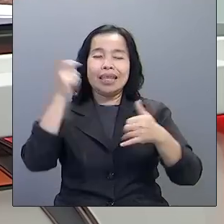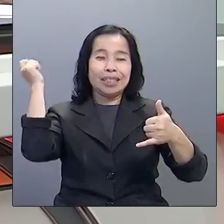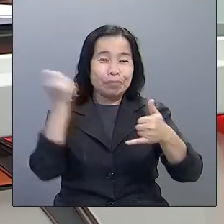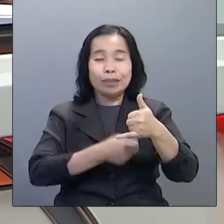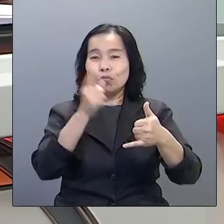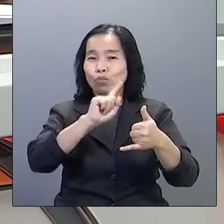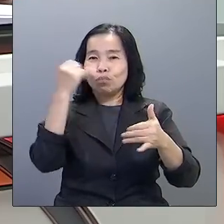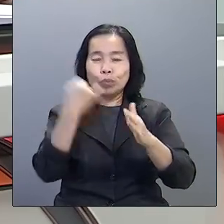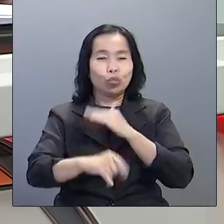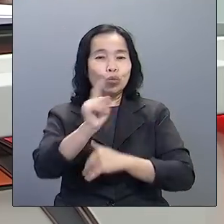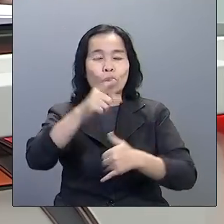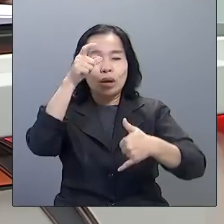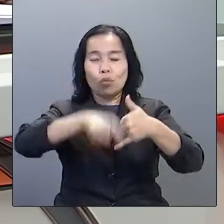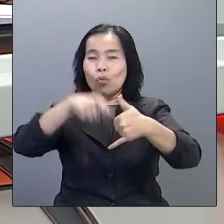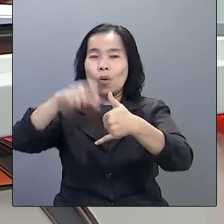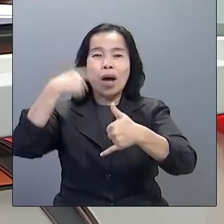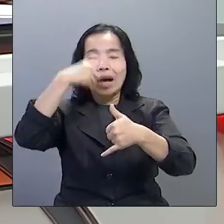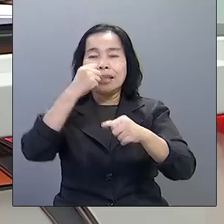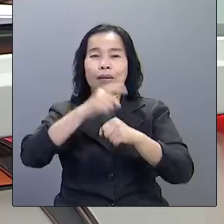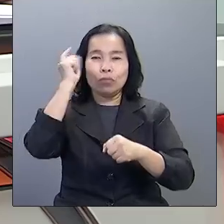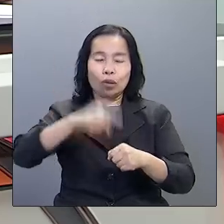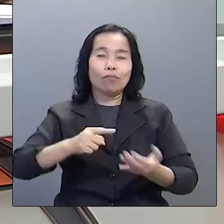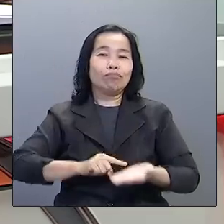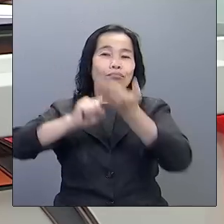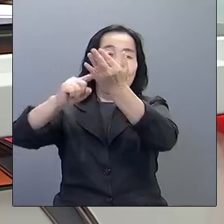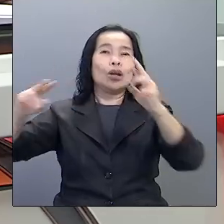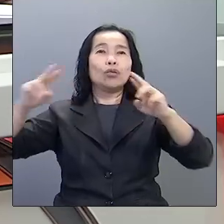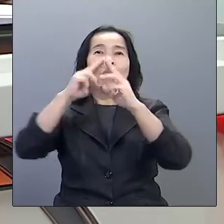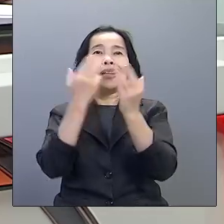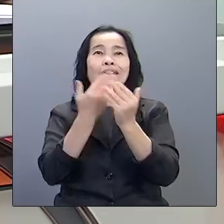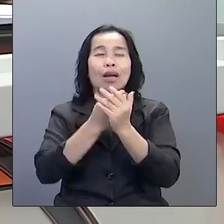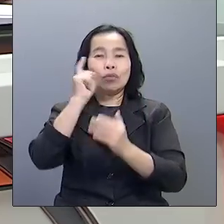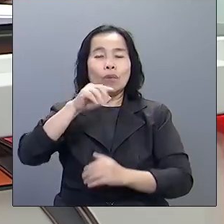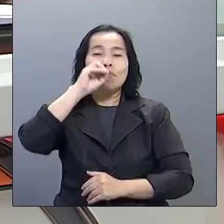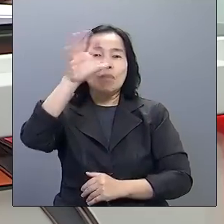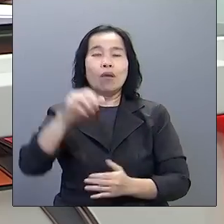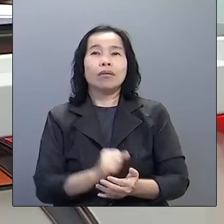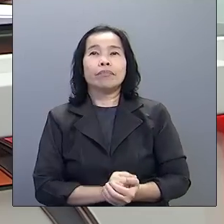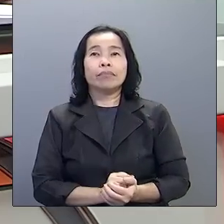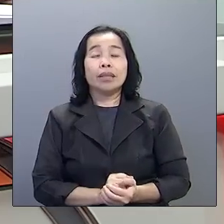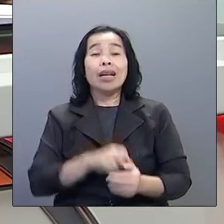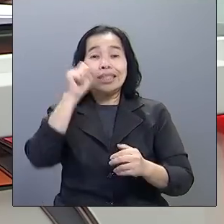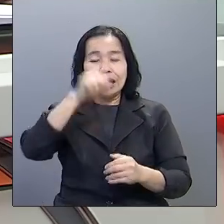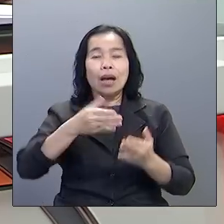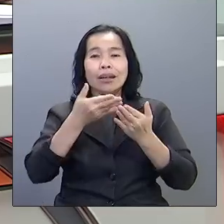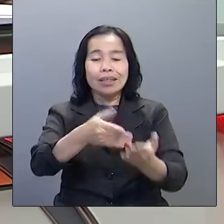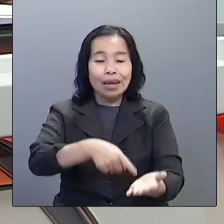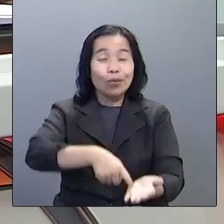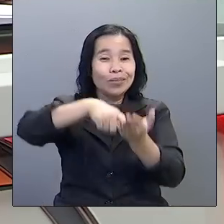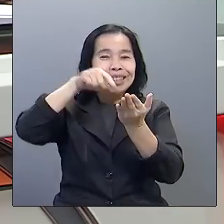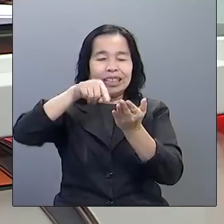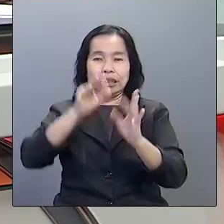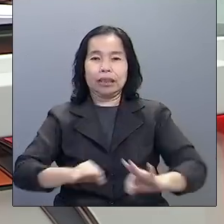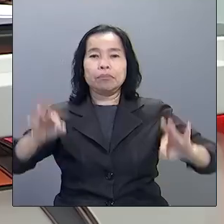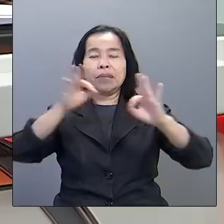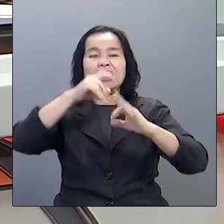เมิดกับผู้เกี่ยวข้องซึ่งจะต้องรายงานไปยังกระทรวงการคลังให้ได้รับทราบด้วยนะคะ การกู้เรือนี่เองเป็นบทบาทสำคัญค่ะเป็นภารกิ